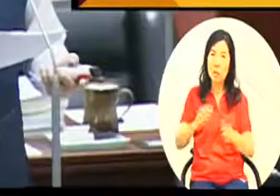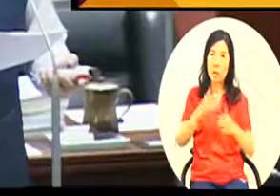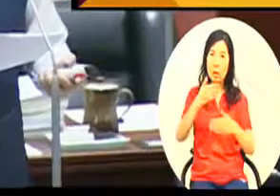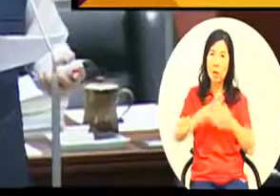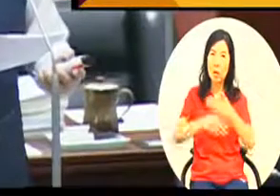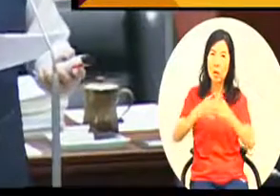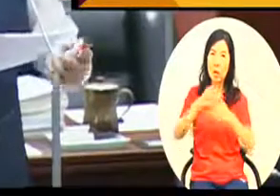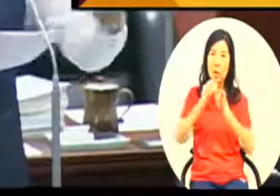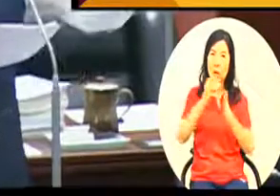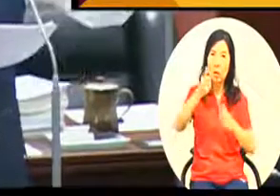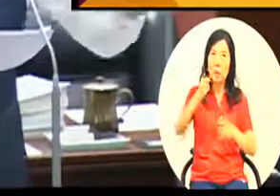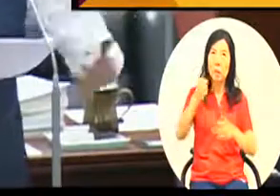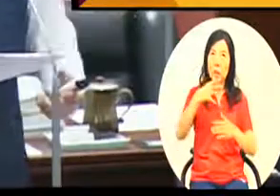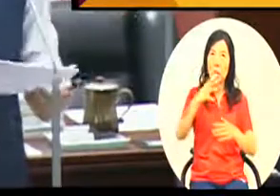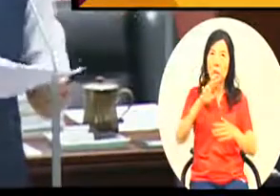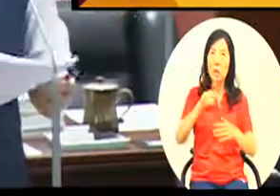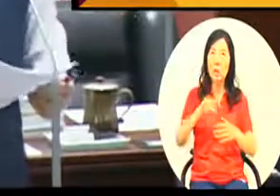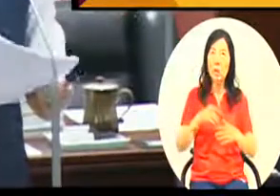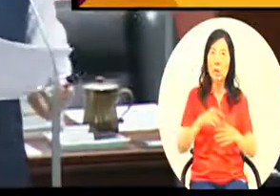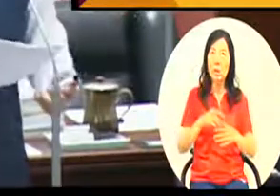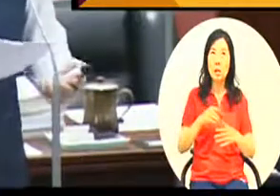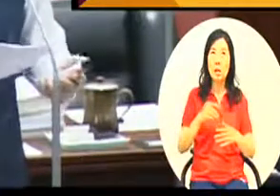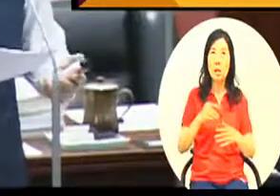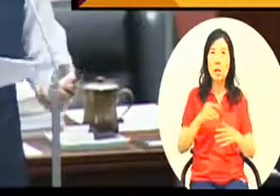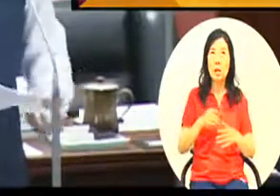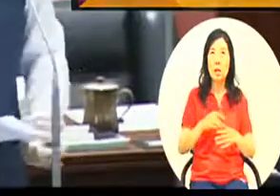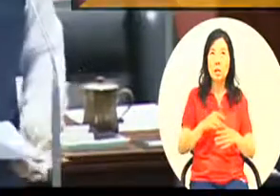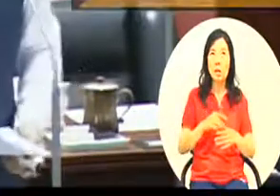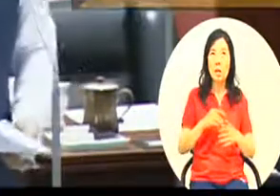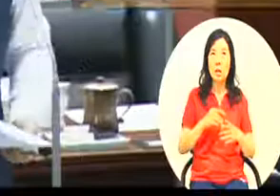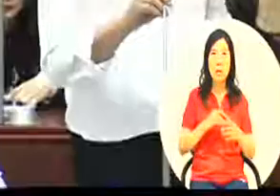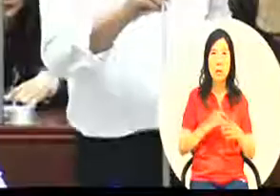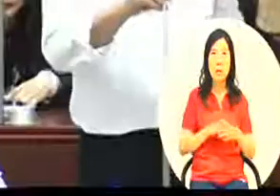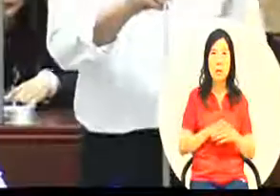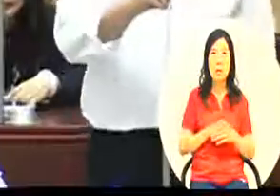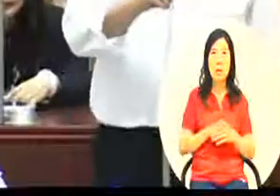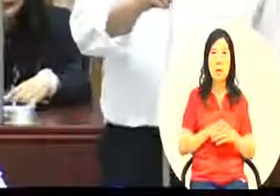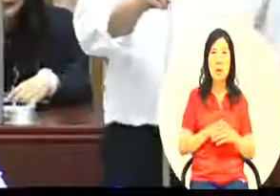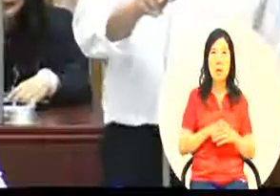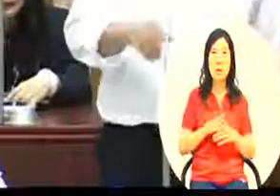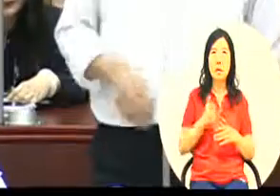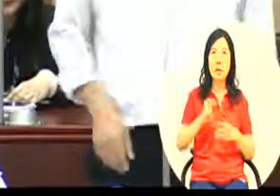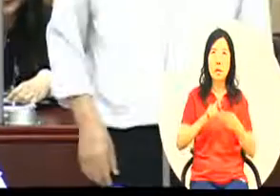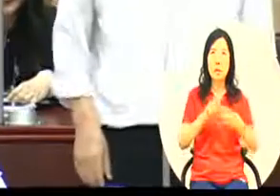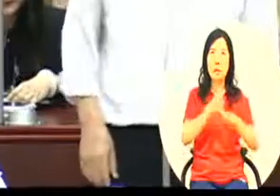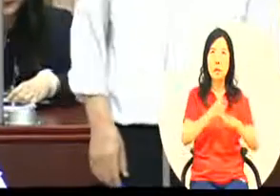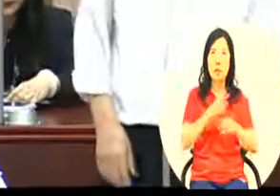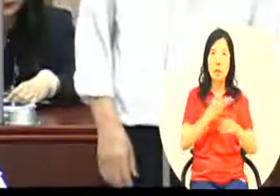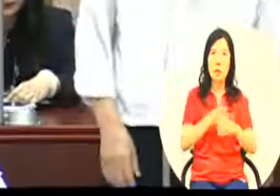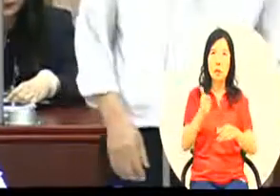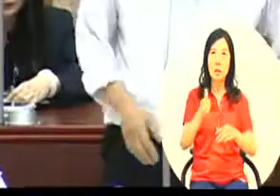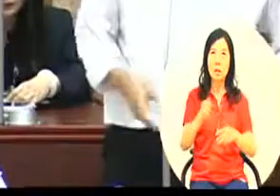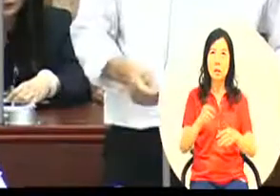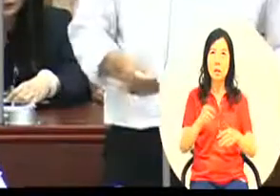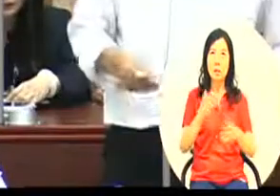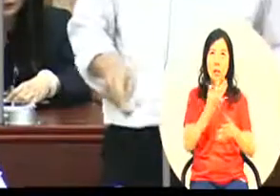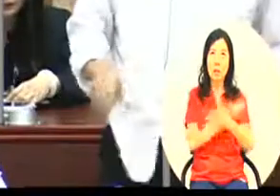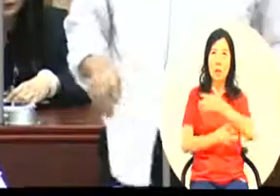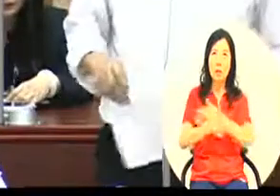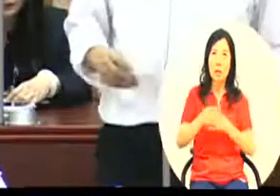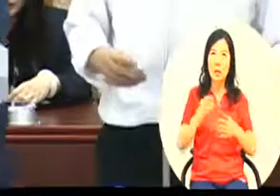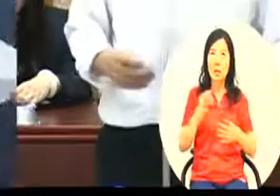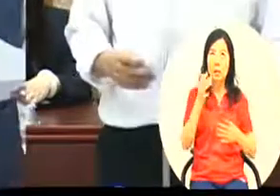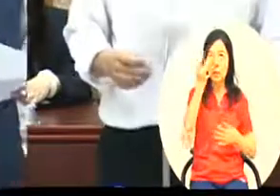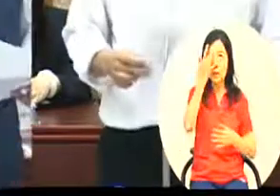会局？好，那请交通局长回答这个问题，谢谢。 谢谢主席，谢谢罗议员的对无障碍，我们